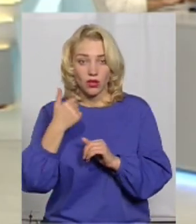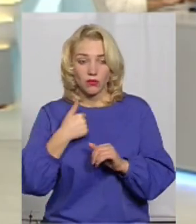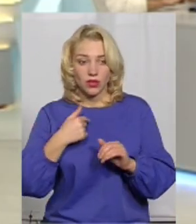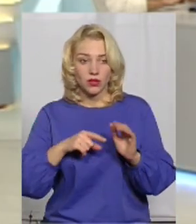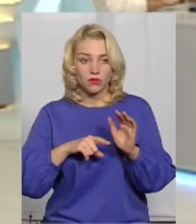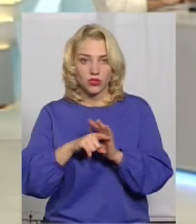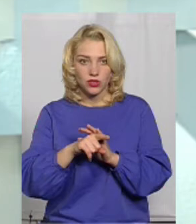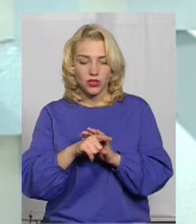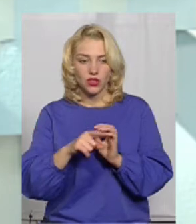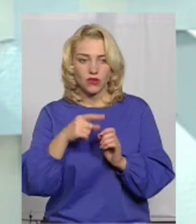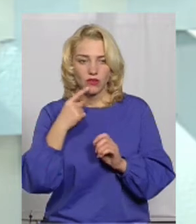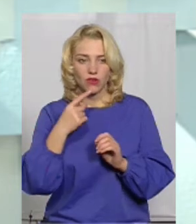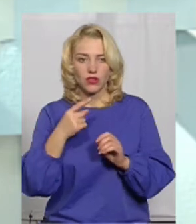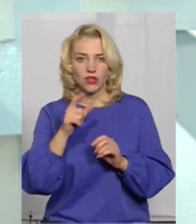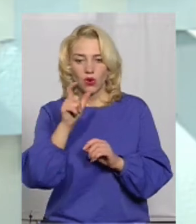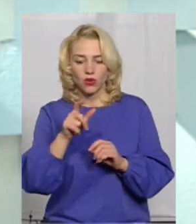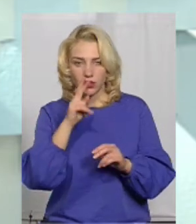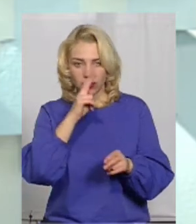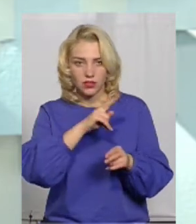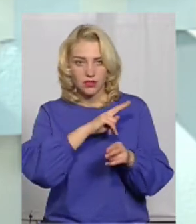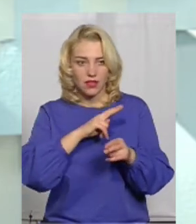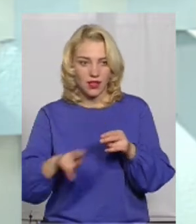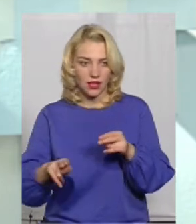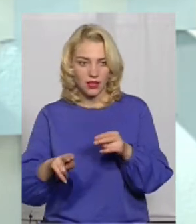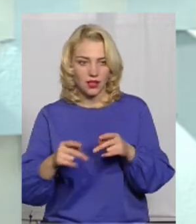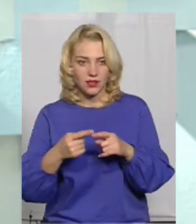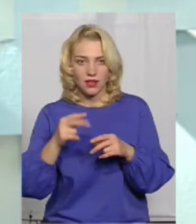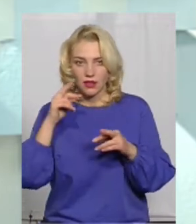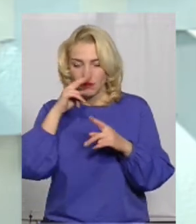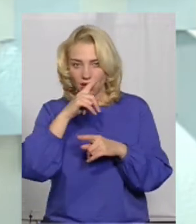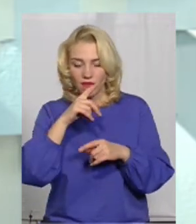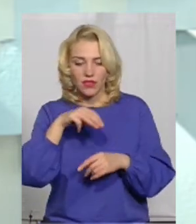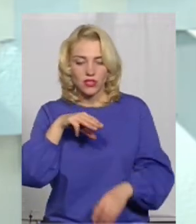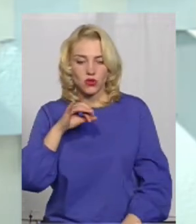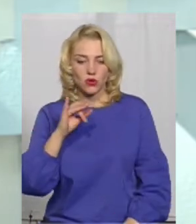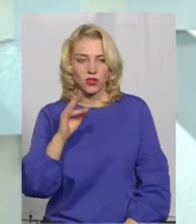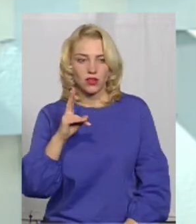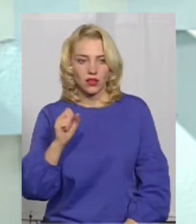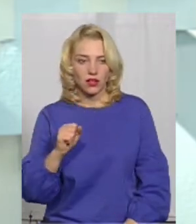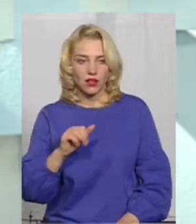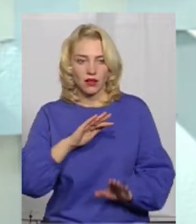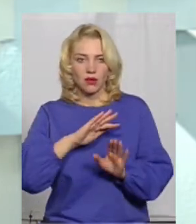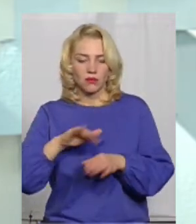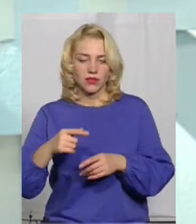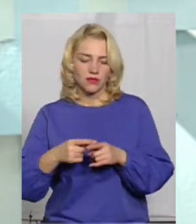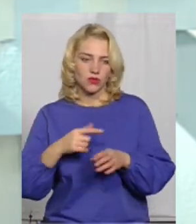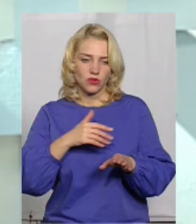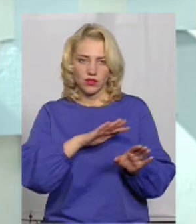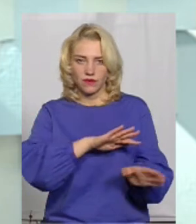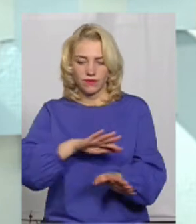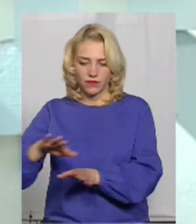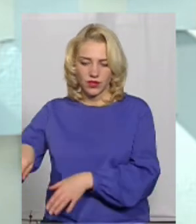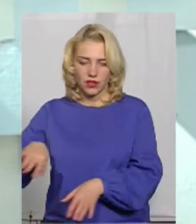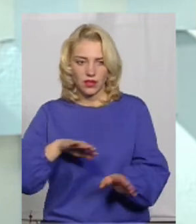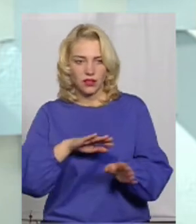приходити скріни, що от ця людина просто зникла, це неправильна сторінка, після цього я почала повністю відхиляти такі повідомлення.